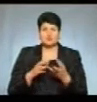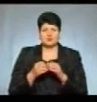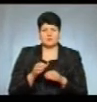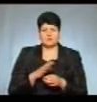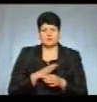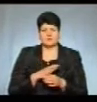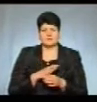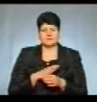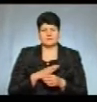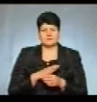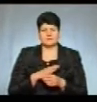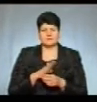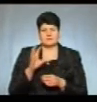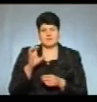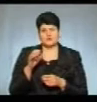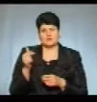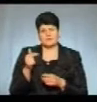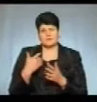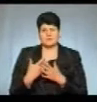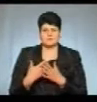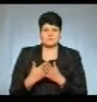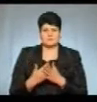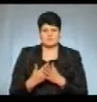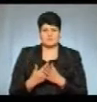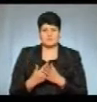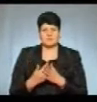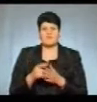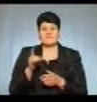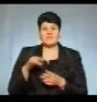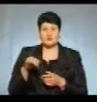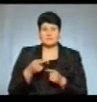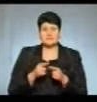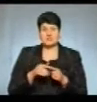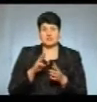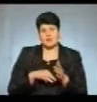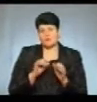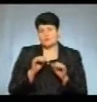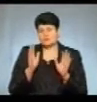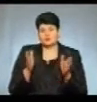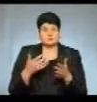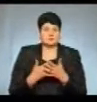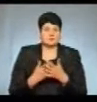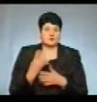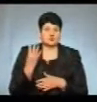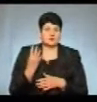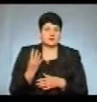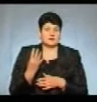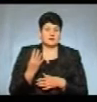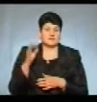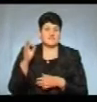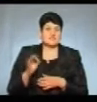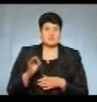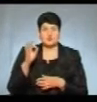про еквівалент 500 гривень в межах. От, але в Європі такий штраф може складати там до